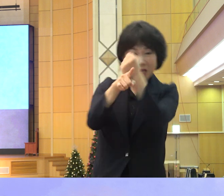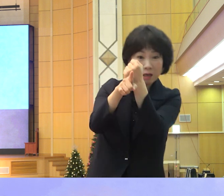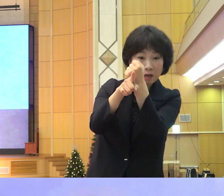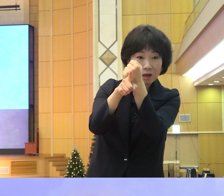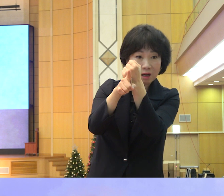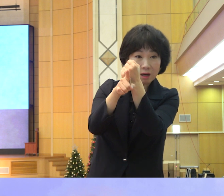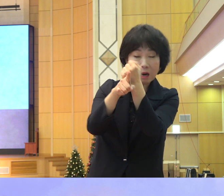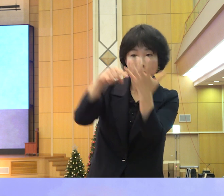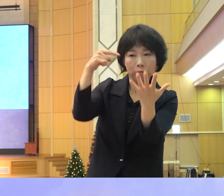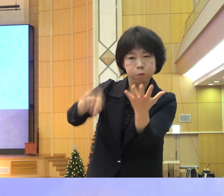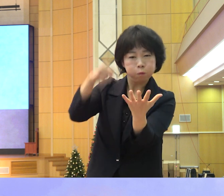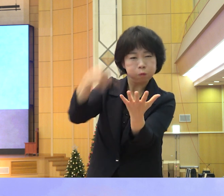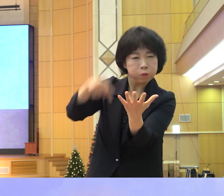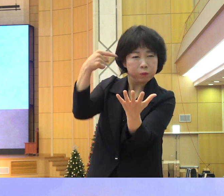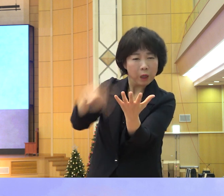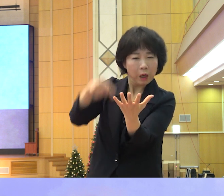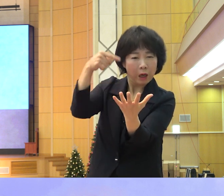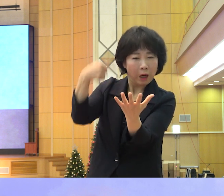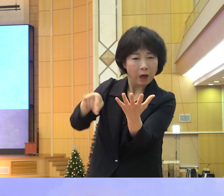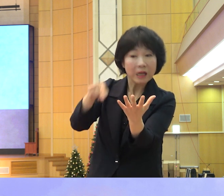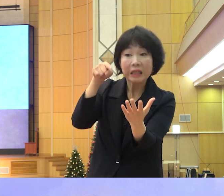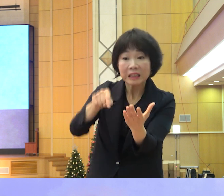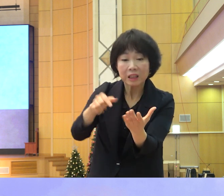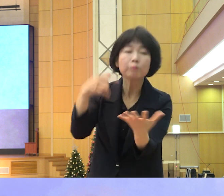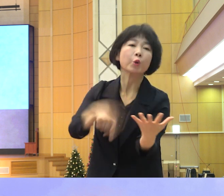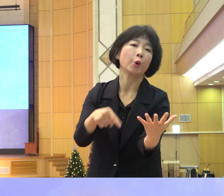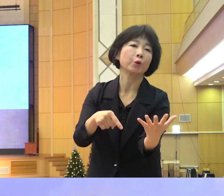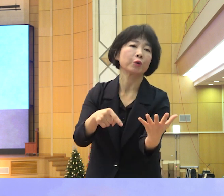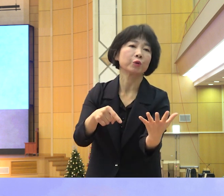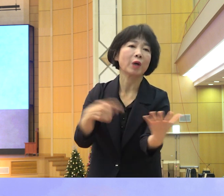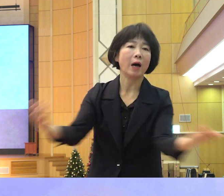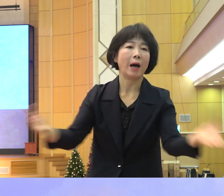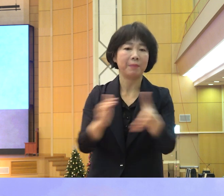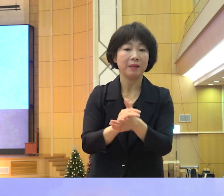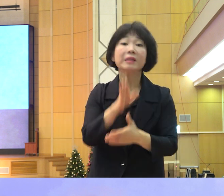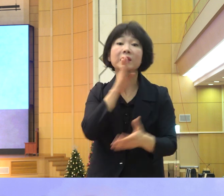진리를 가르치는 이 교훈,